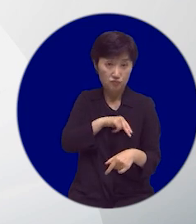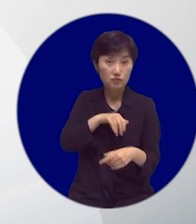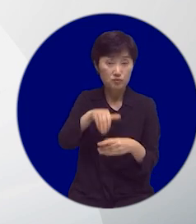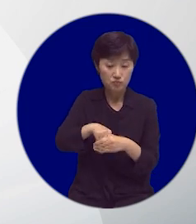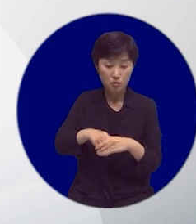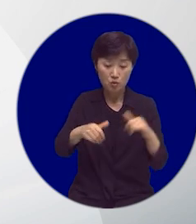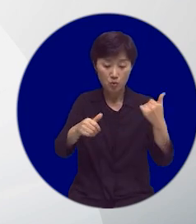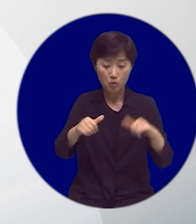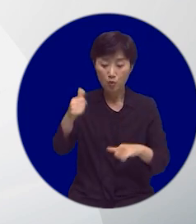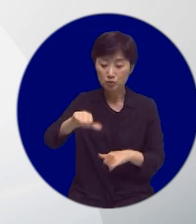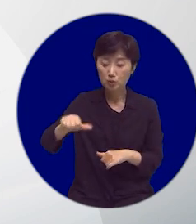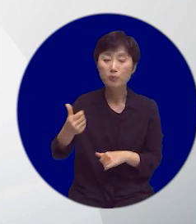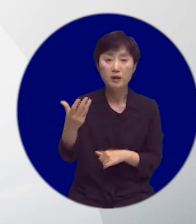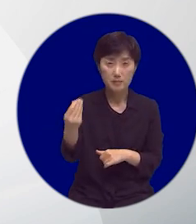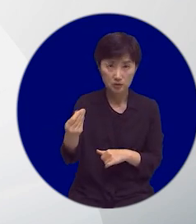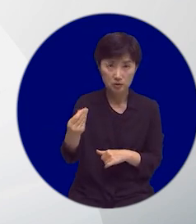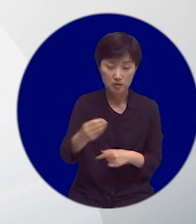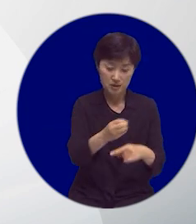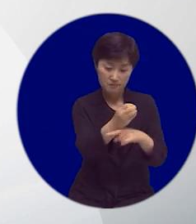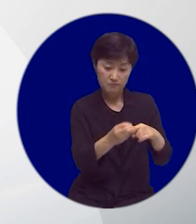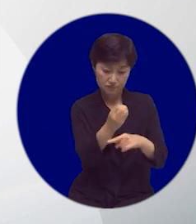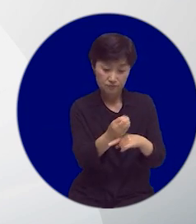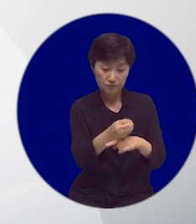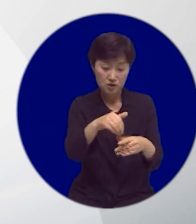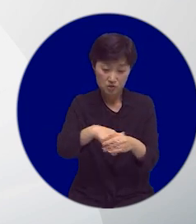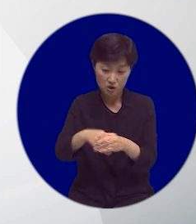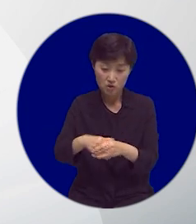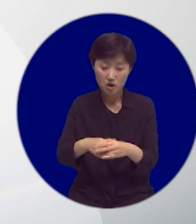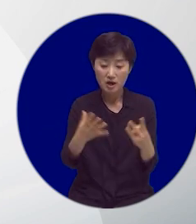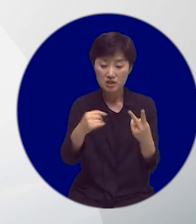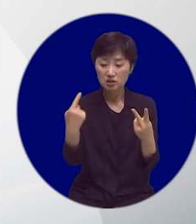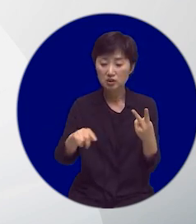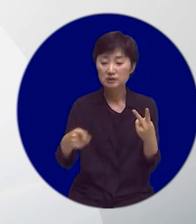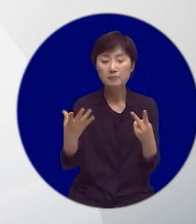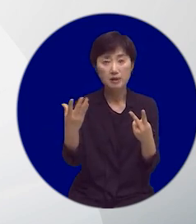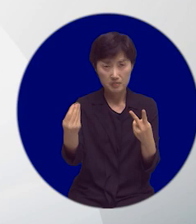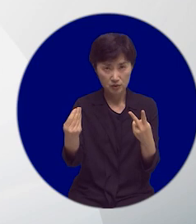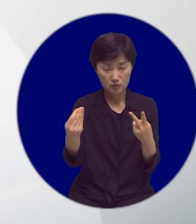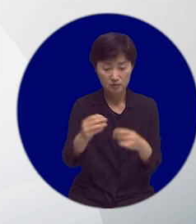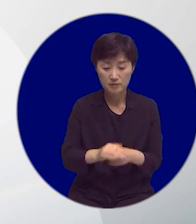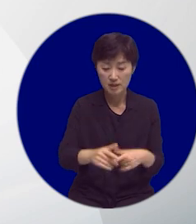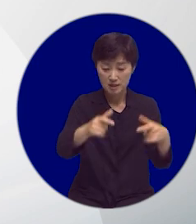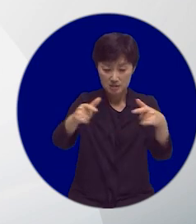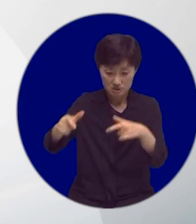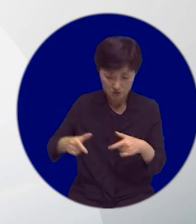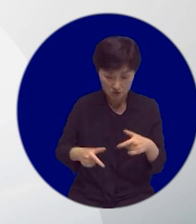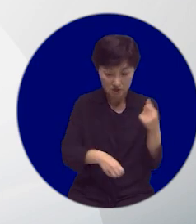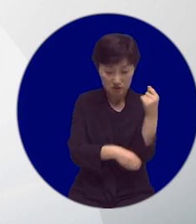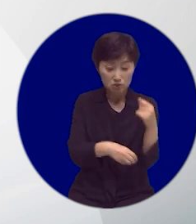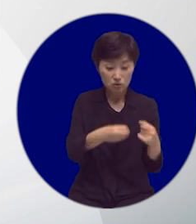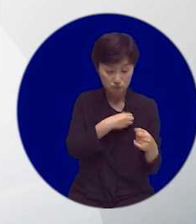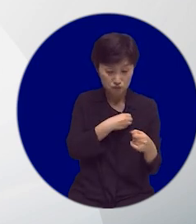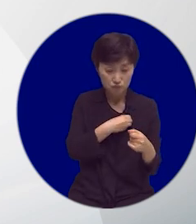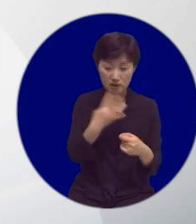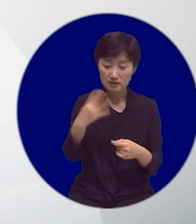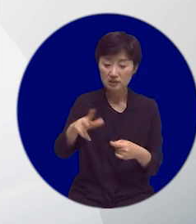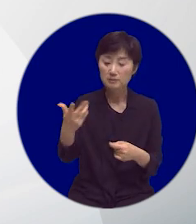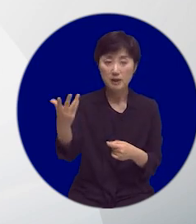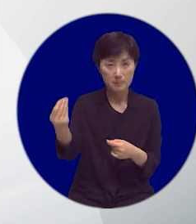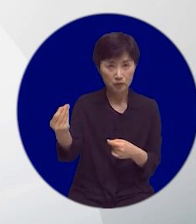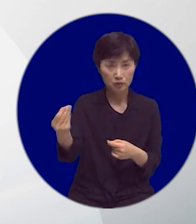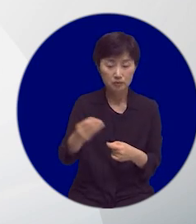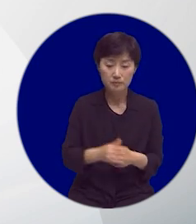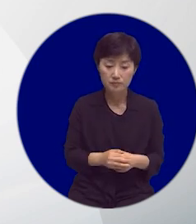선거는 5,500만 원, 비례대표 시도의원 선거는 2억 1,400만 원, 지역구 구시군 의원 선거는 4,700만